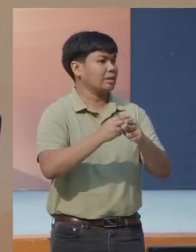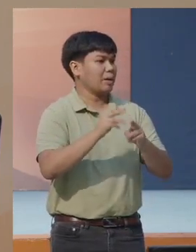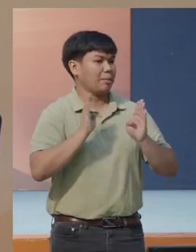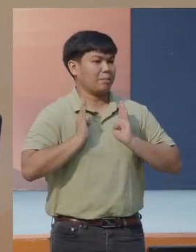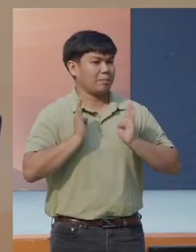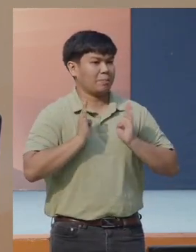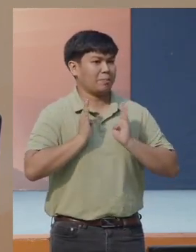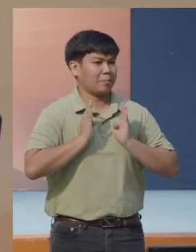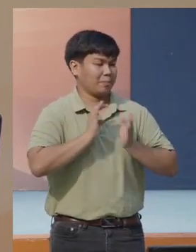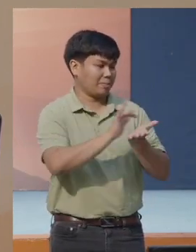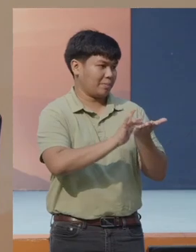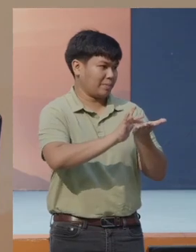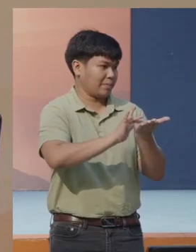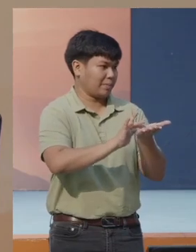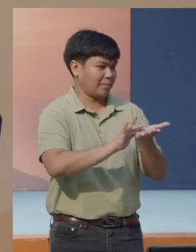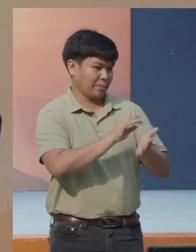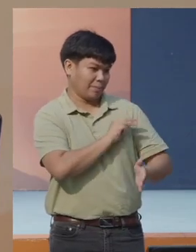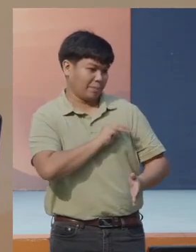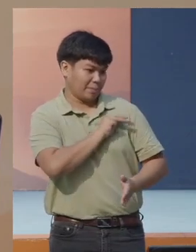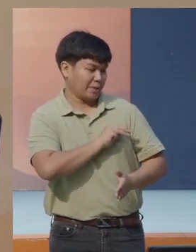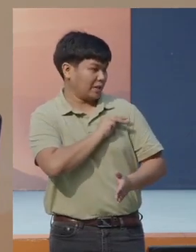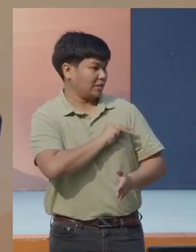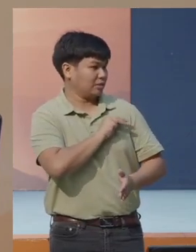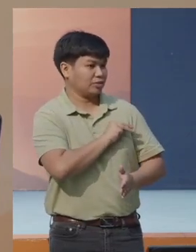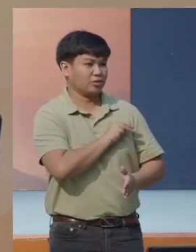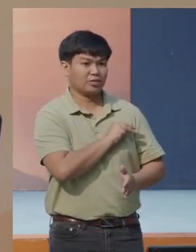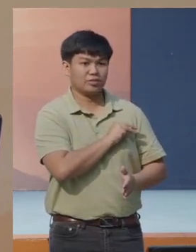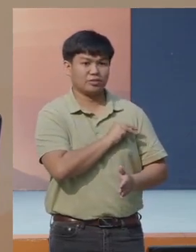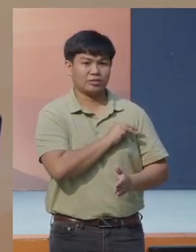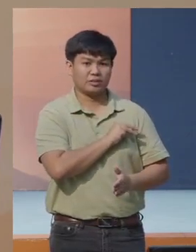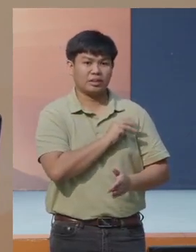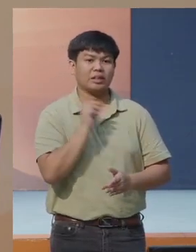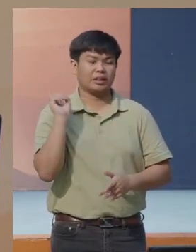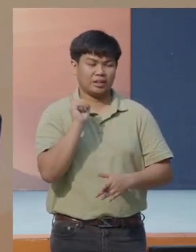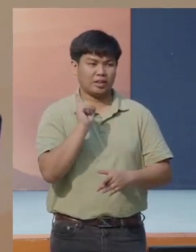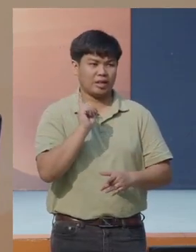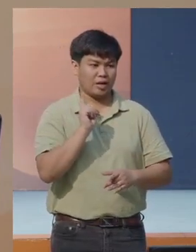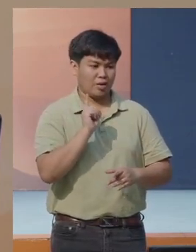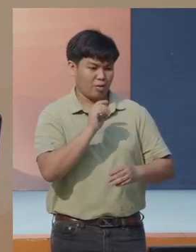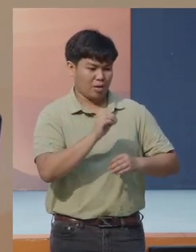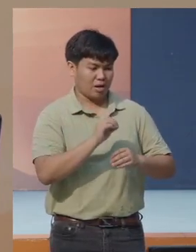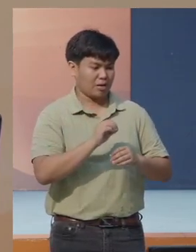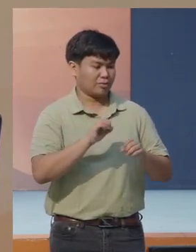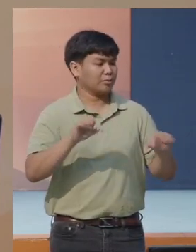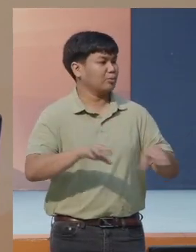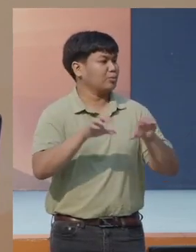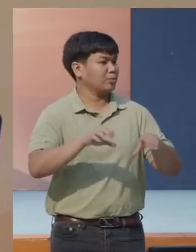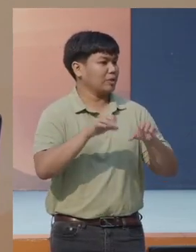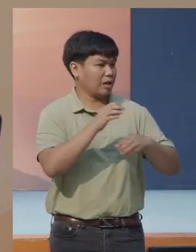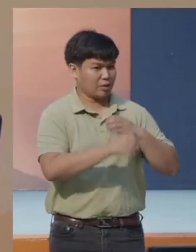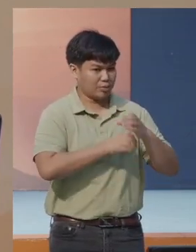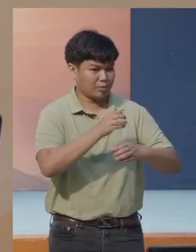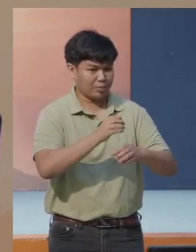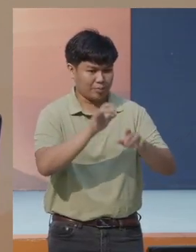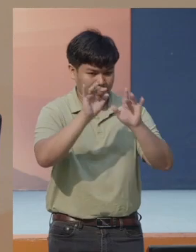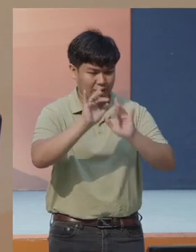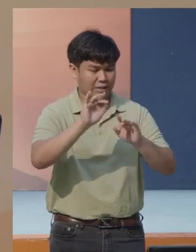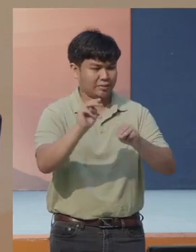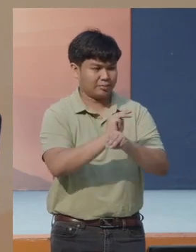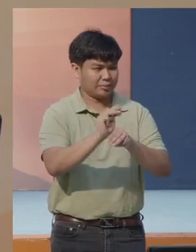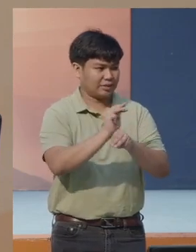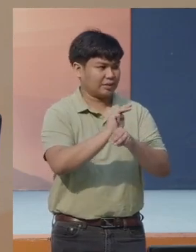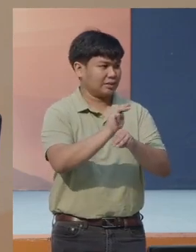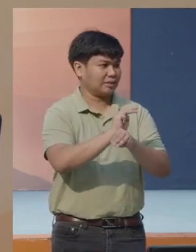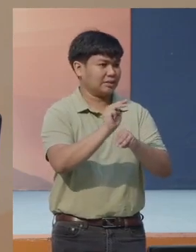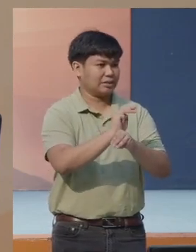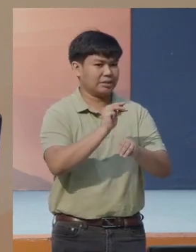Mission, no? This was organized by our Operation Compassion Ministry together with the Mercy Ministry po bilang